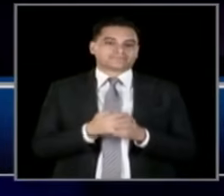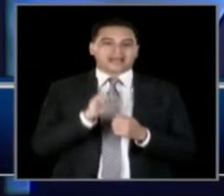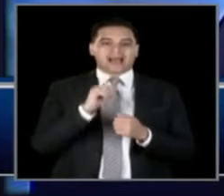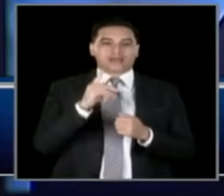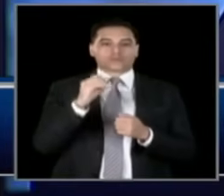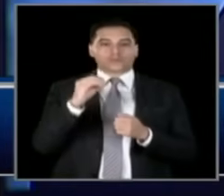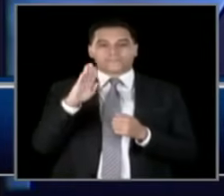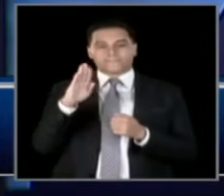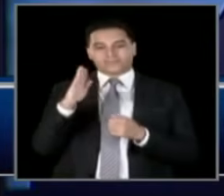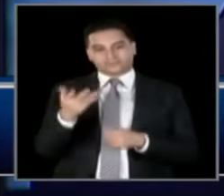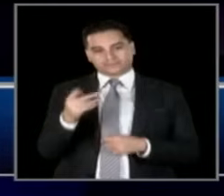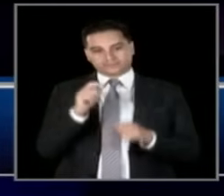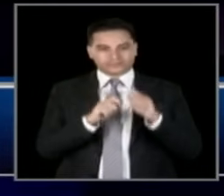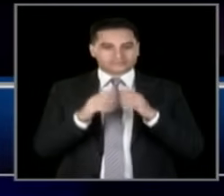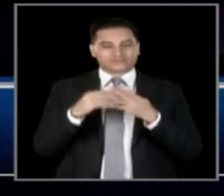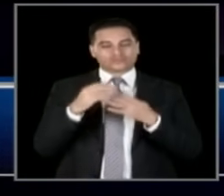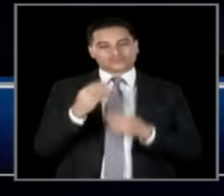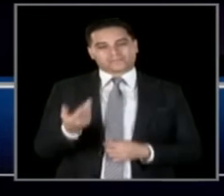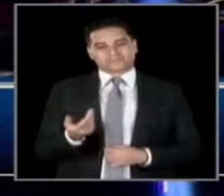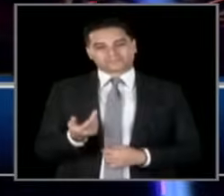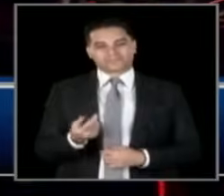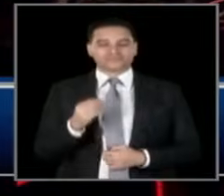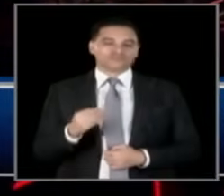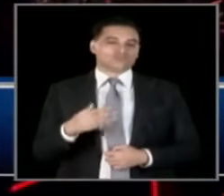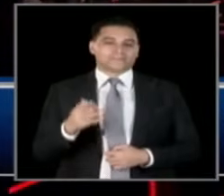تصميم منا، إجابة خاطئة.